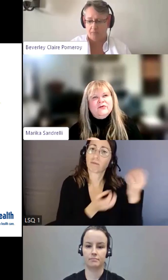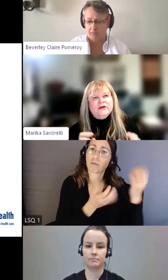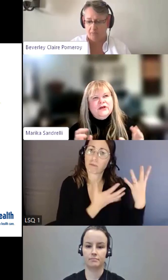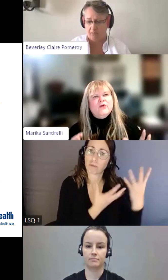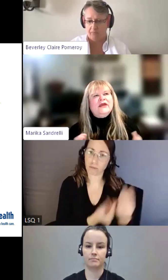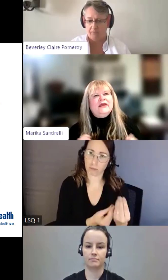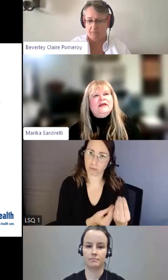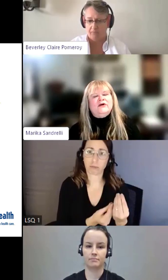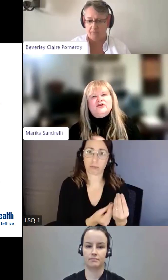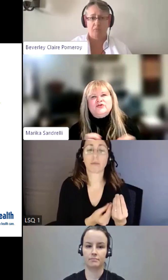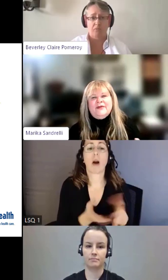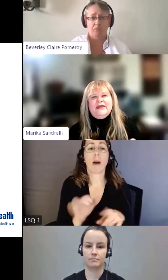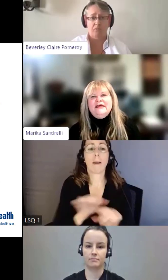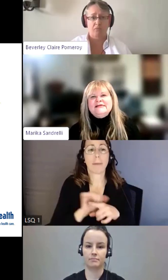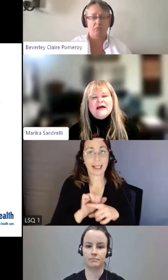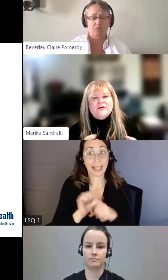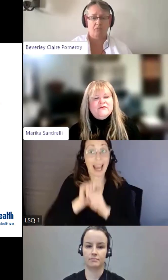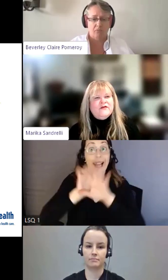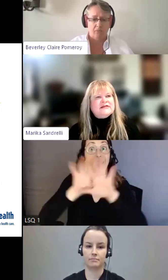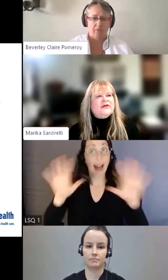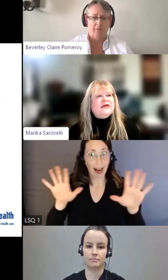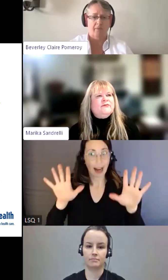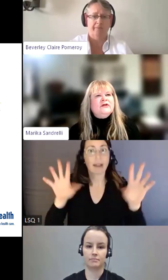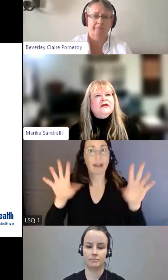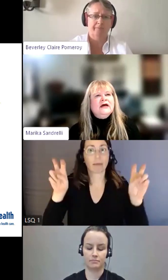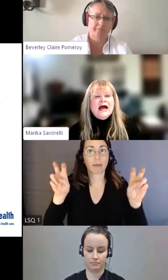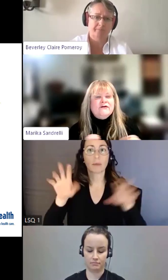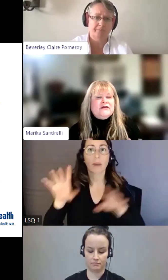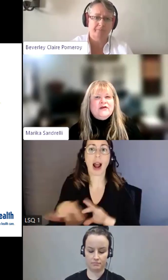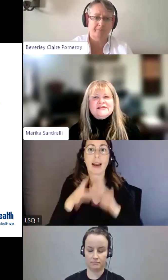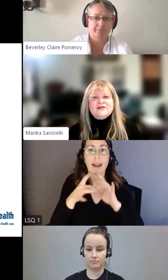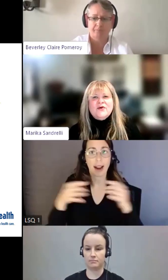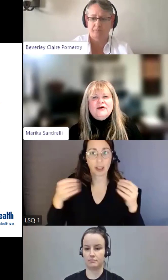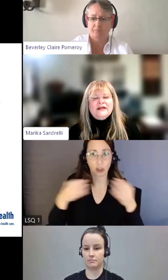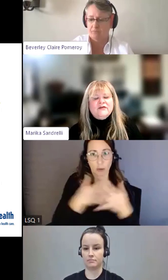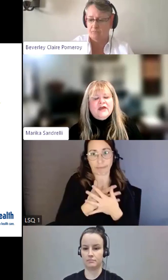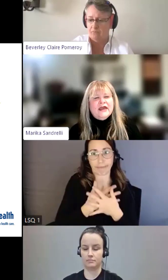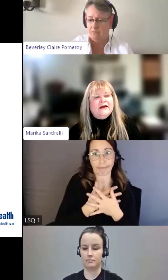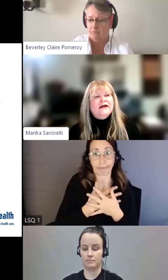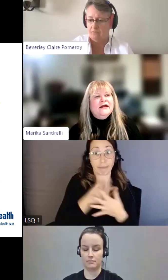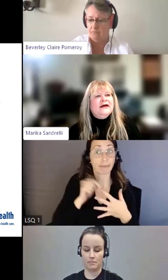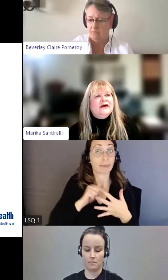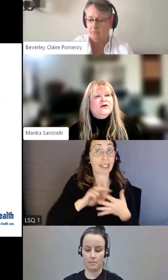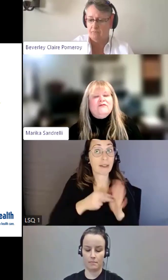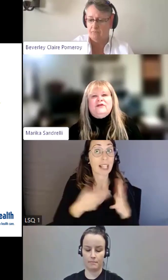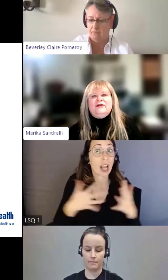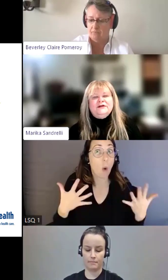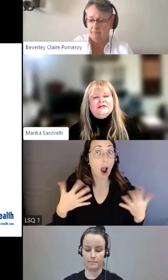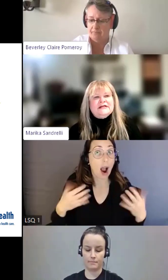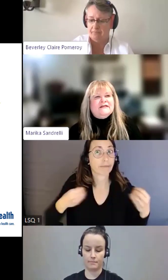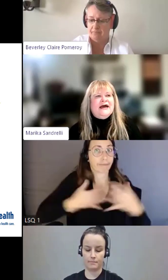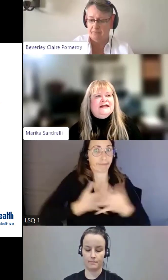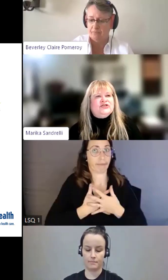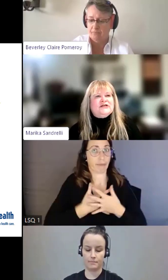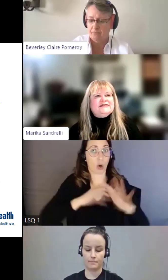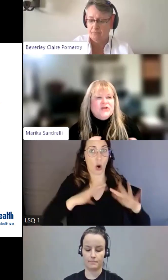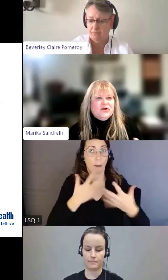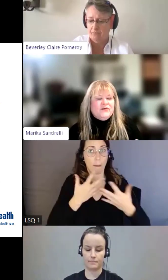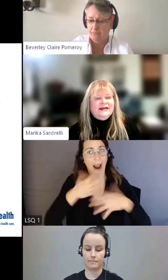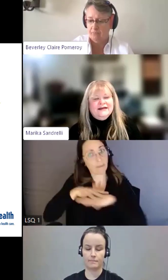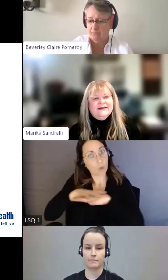savoir ce que signifie le traumatisme, comment cela affecte aussi la qualité des soins. On a appris que le fait de savoir